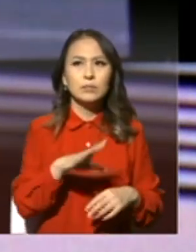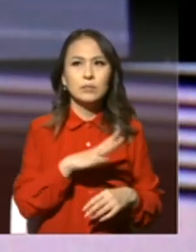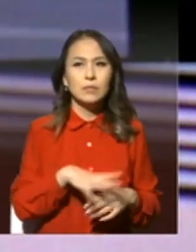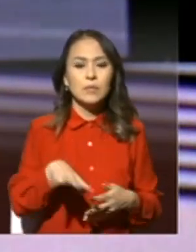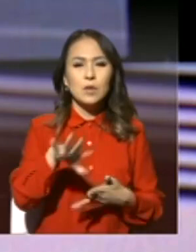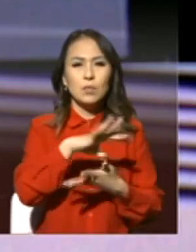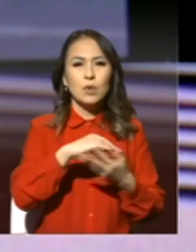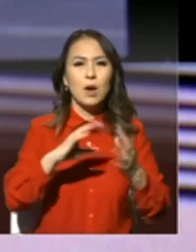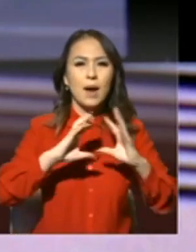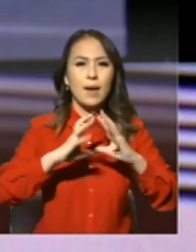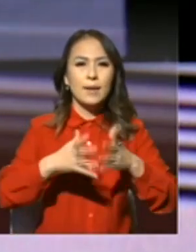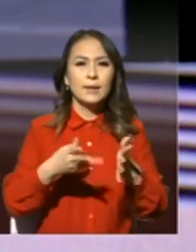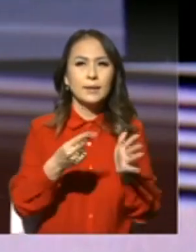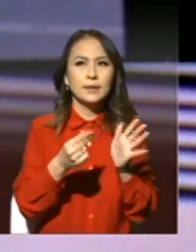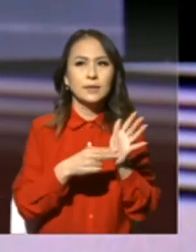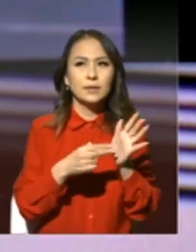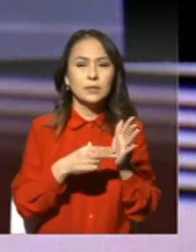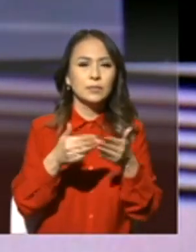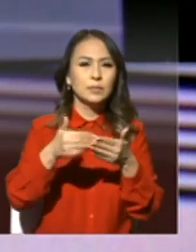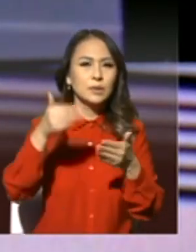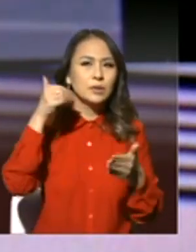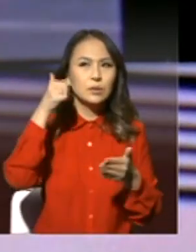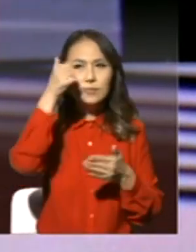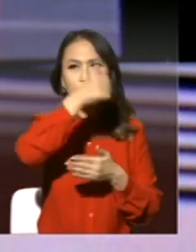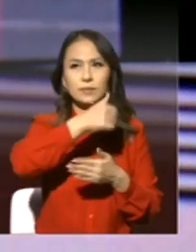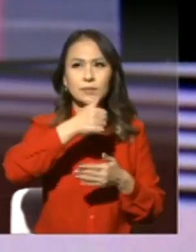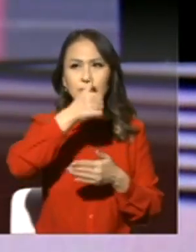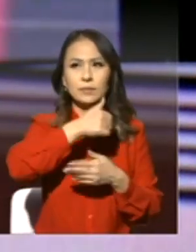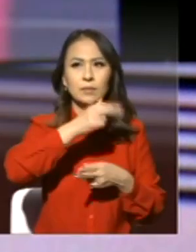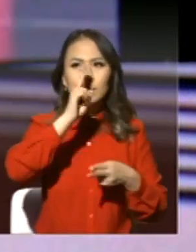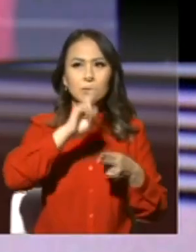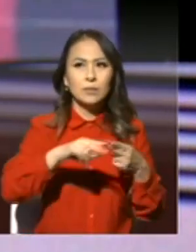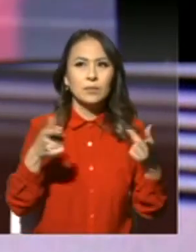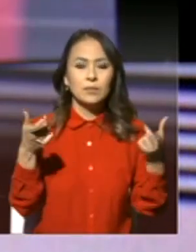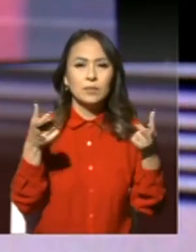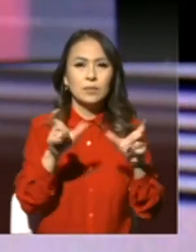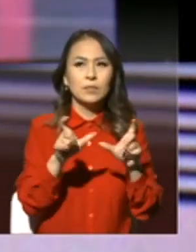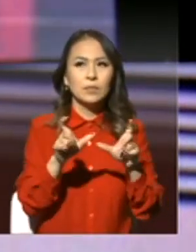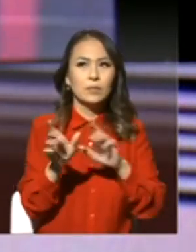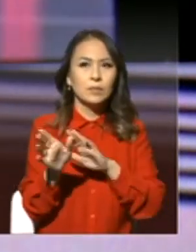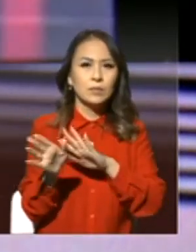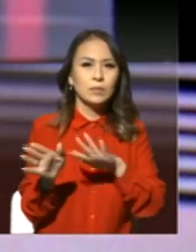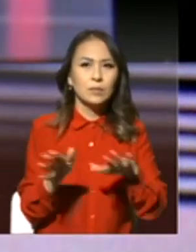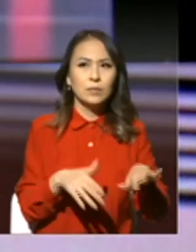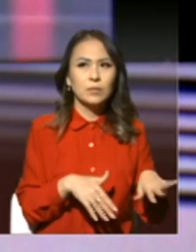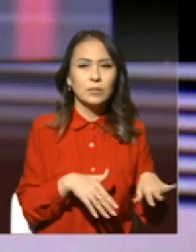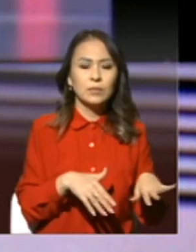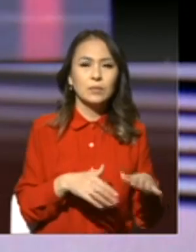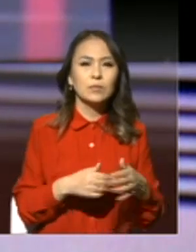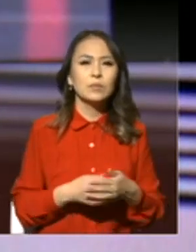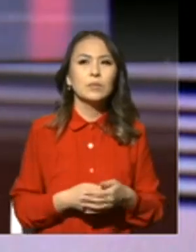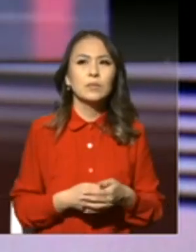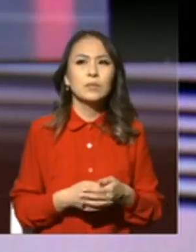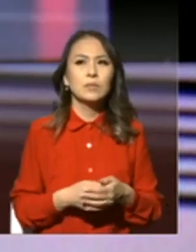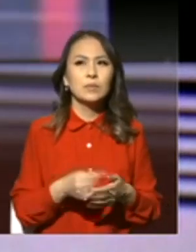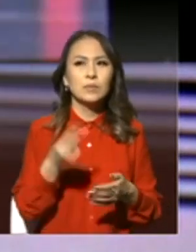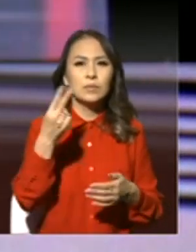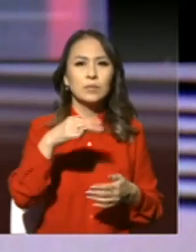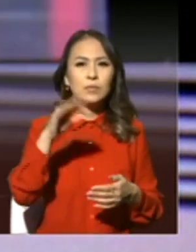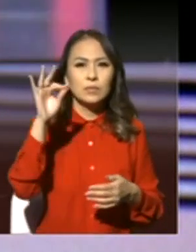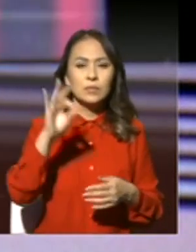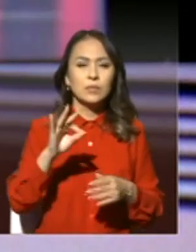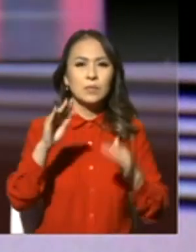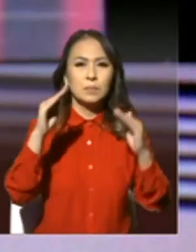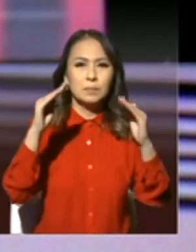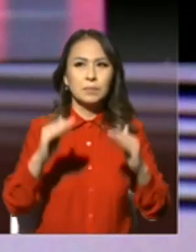барлық әлемдегі бағалар былтырдан бастап, пандемия біткеннен кейін түсу бастады, уже 11 ай түсу бастады. 20%-ға түсті